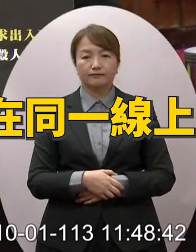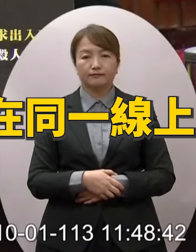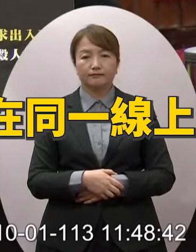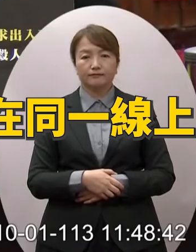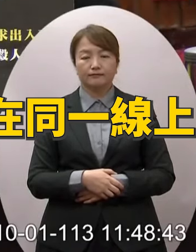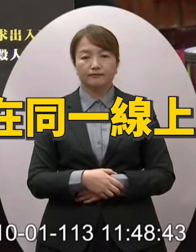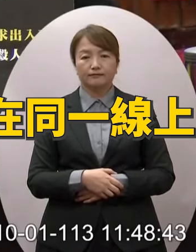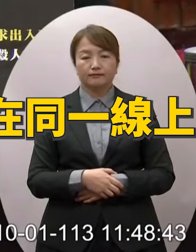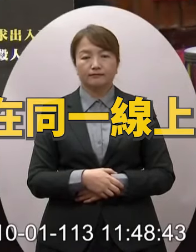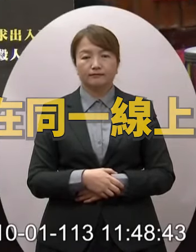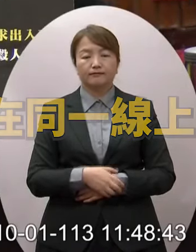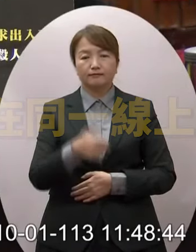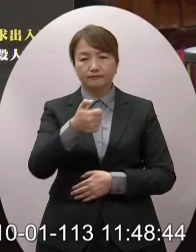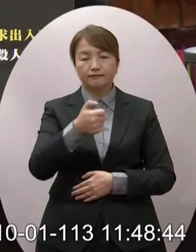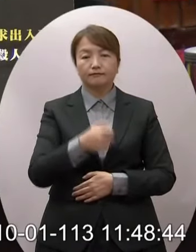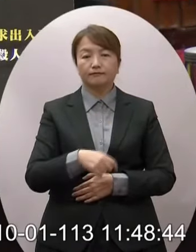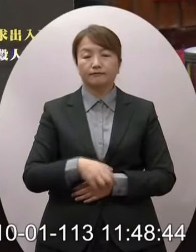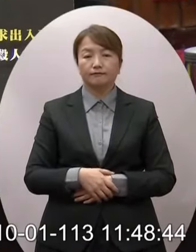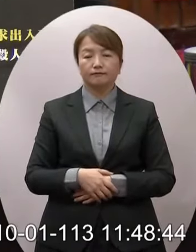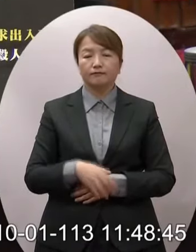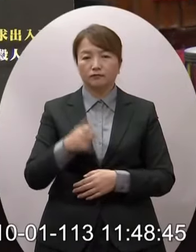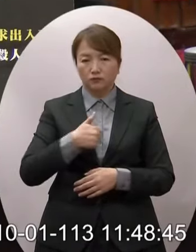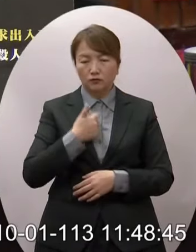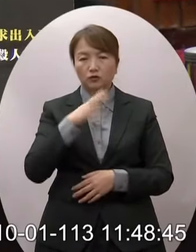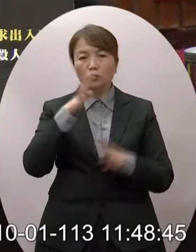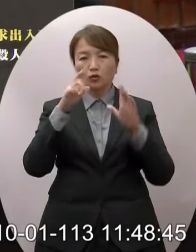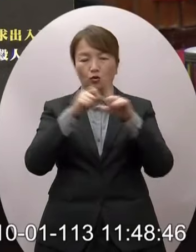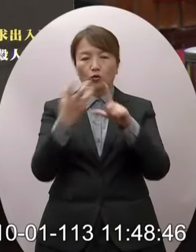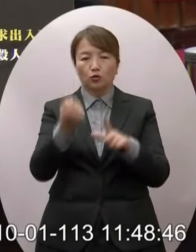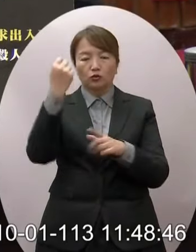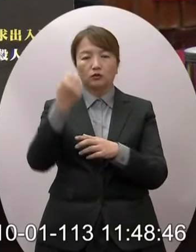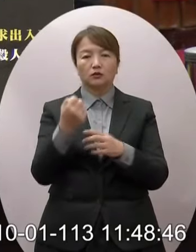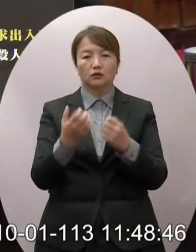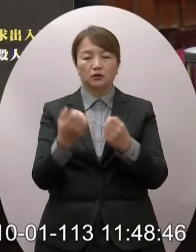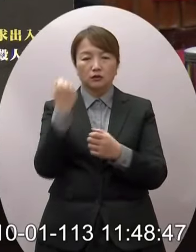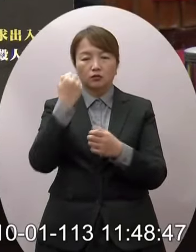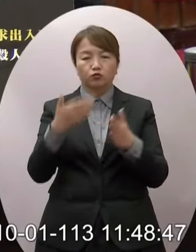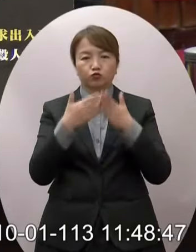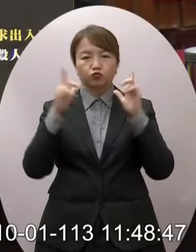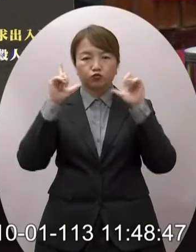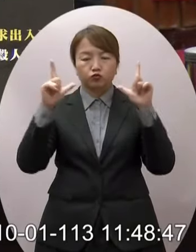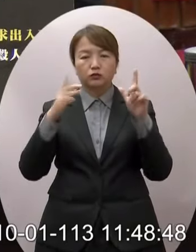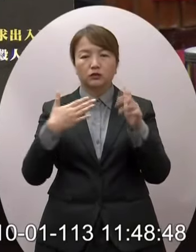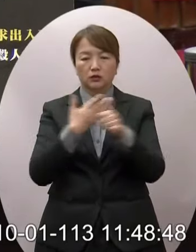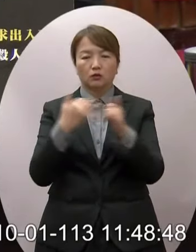一定要伸张起来。 好，谢谢院长。对，就是公权力，我们一定要让它伸张，